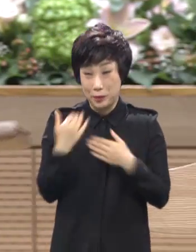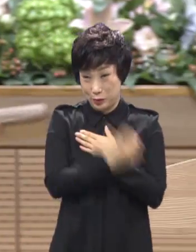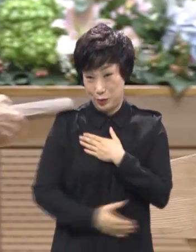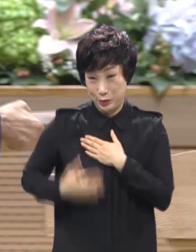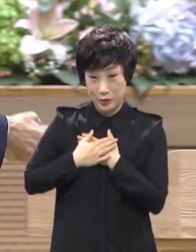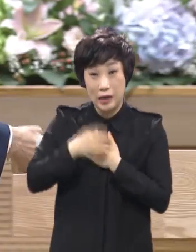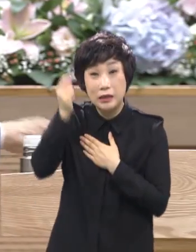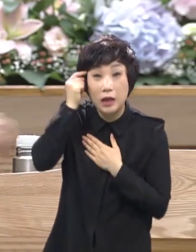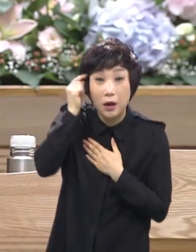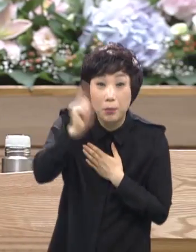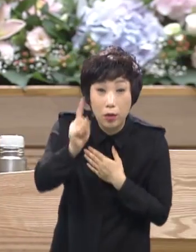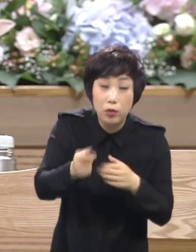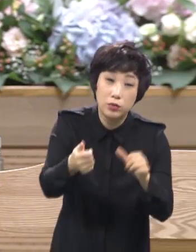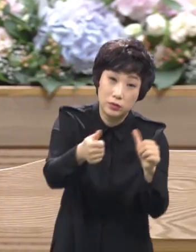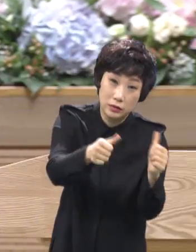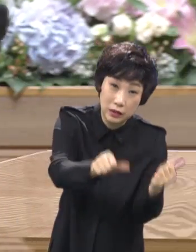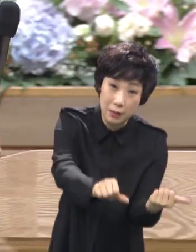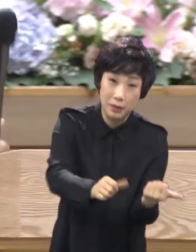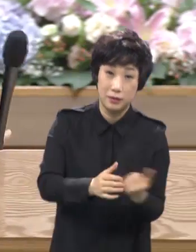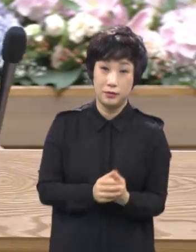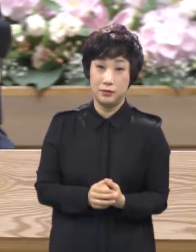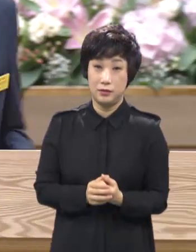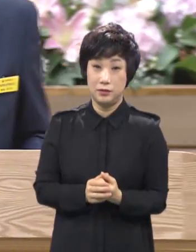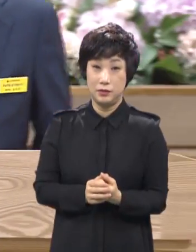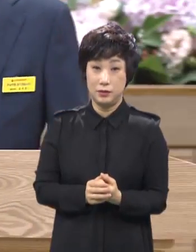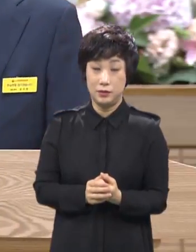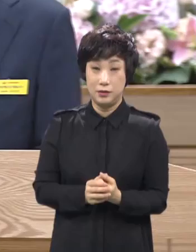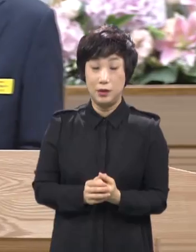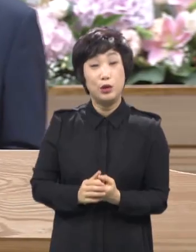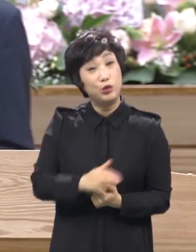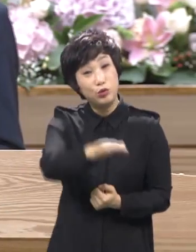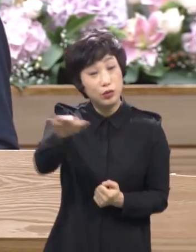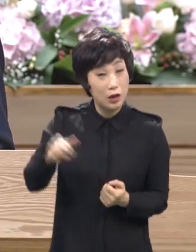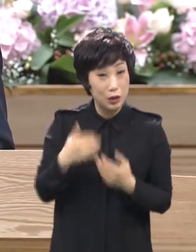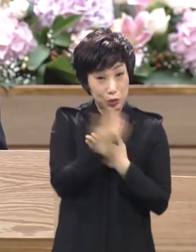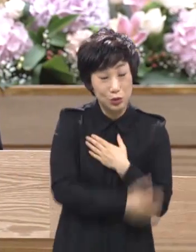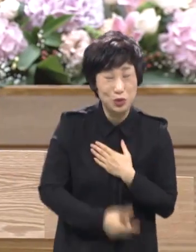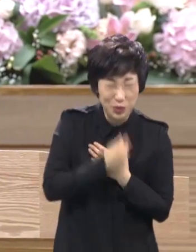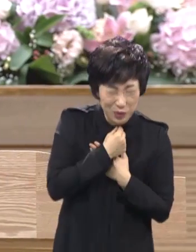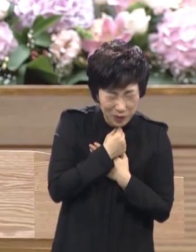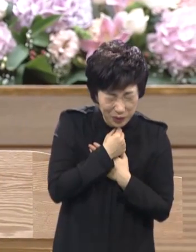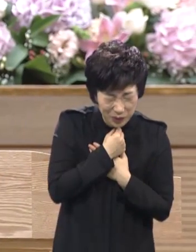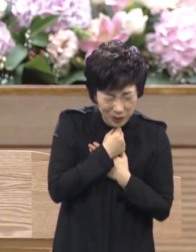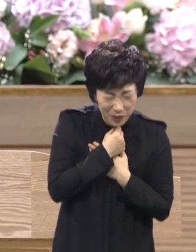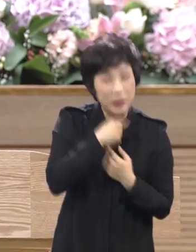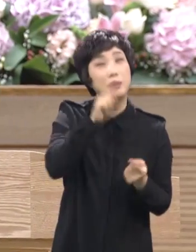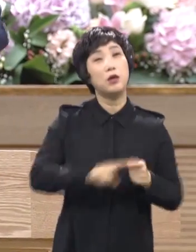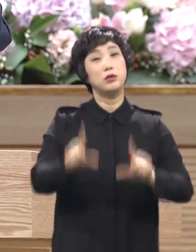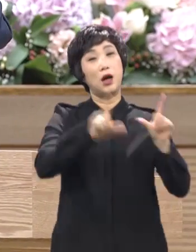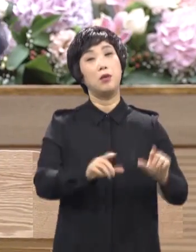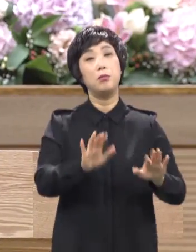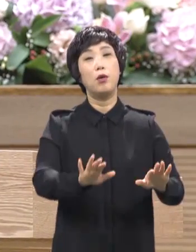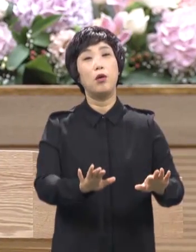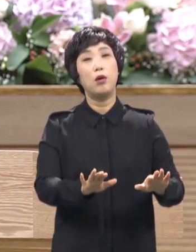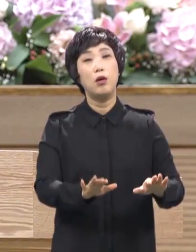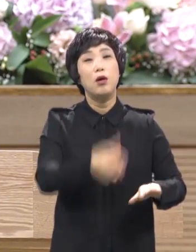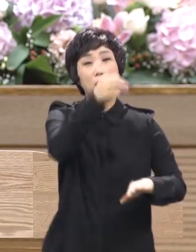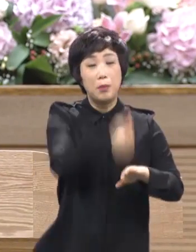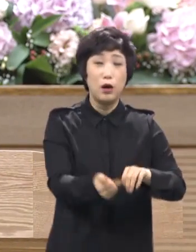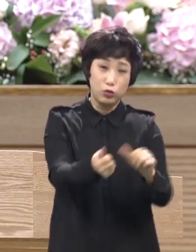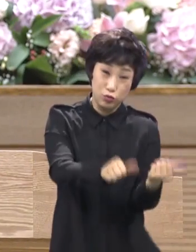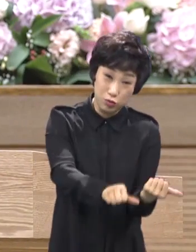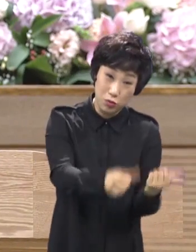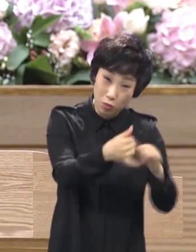육신의 생각은 사망이요. 우리가 육신이 원하는 요구대로 살면 반드시 죽을